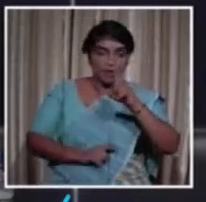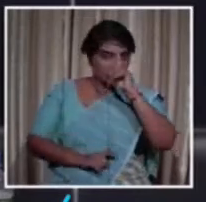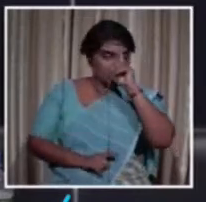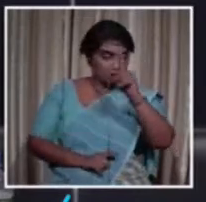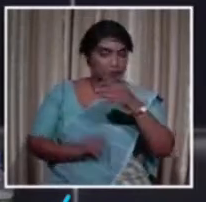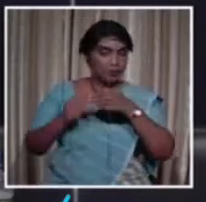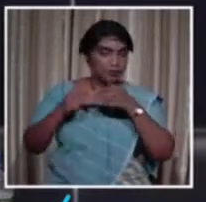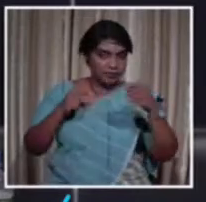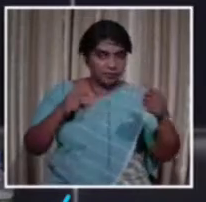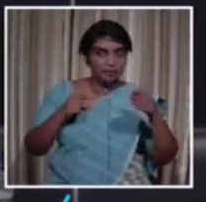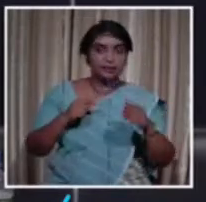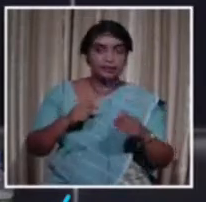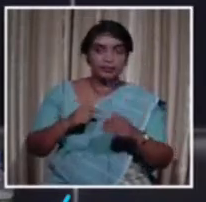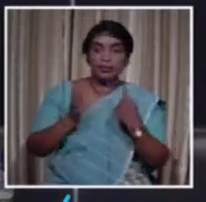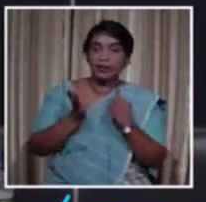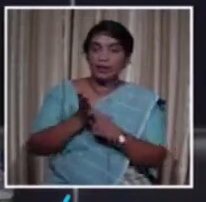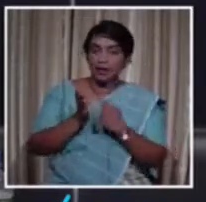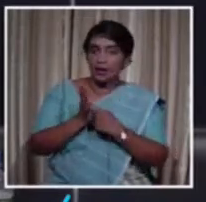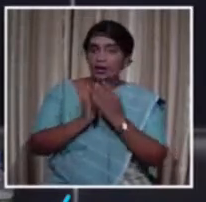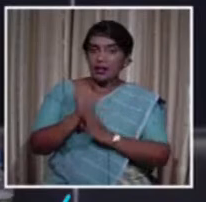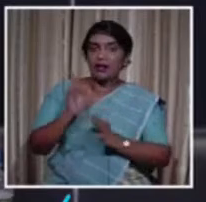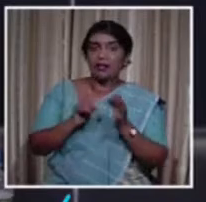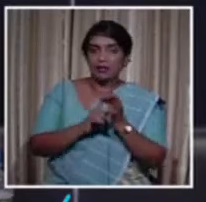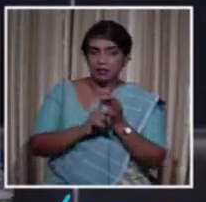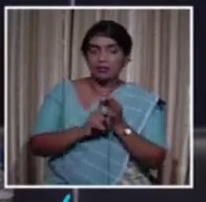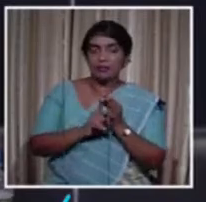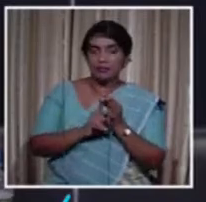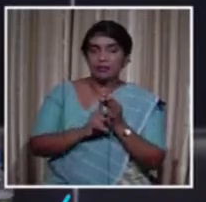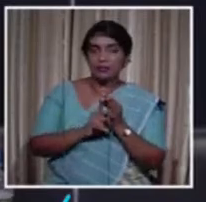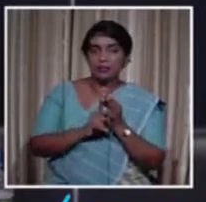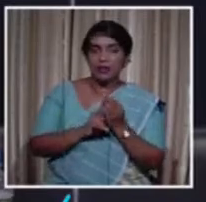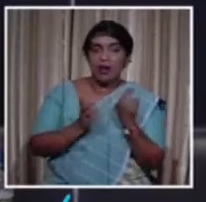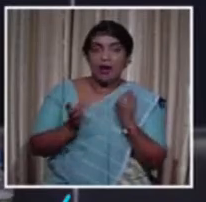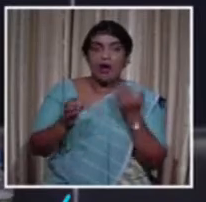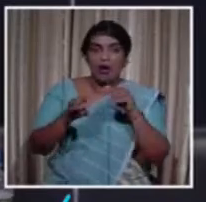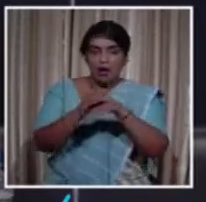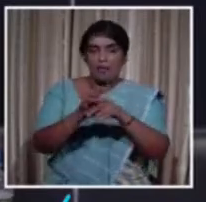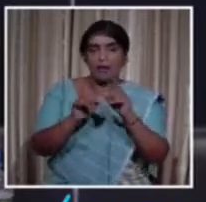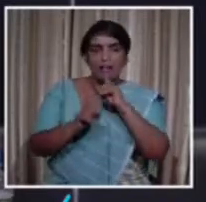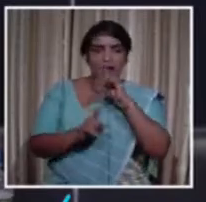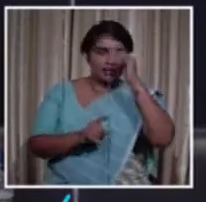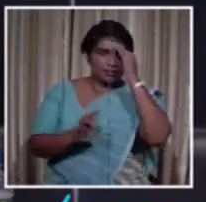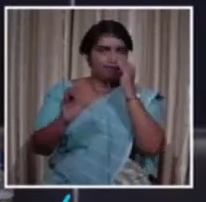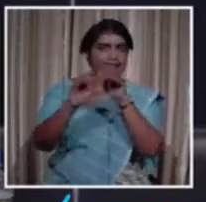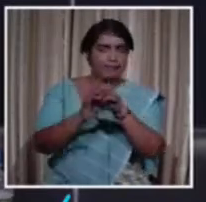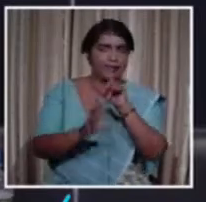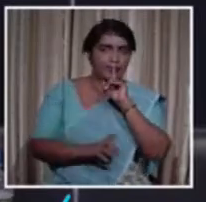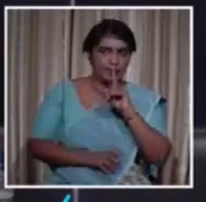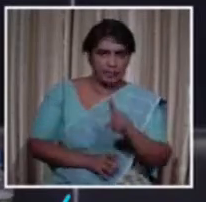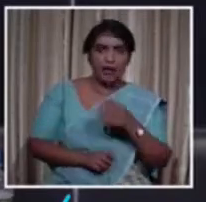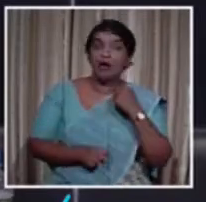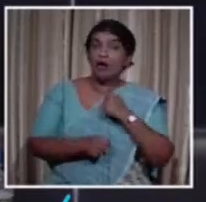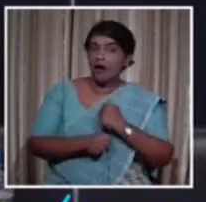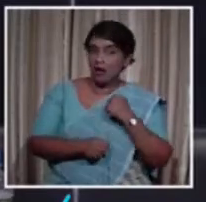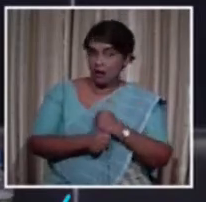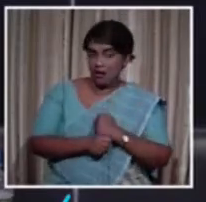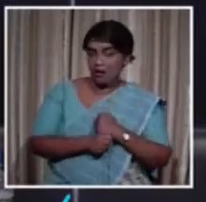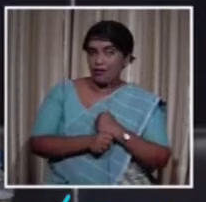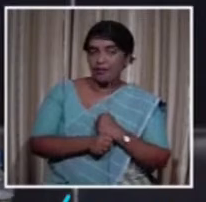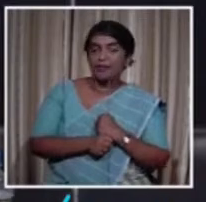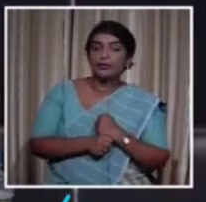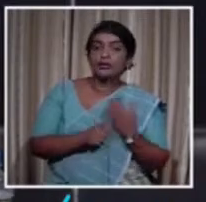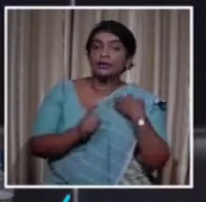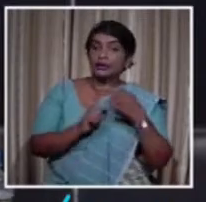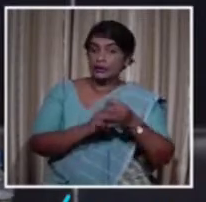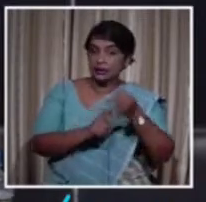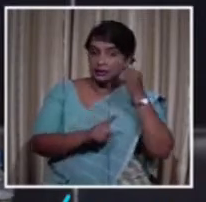මේ සියඹලා පිට මැතිතුමා යලිත් මෙතෙන්ට ඉදිරිපත් වෙනවා කියලා කිව්වා විශේෂයෙන්ම ආණ්ඩුව